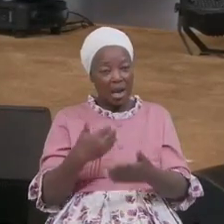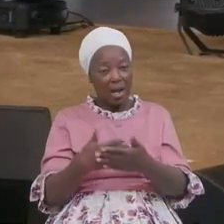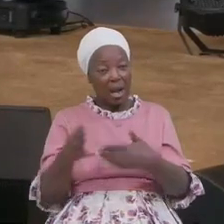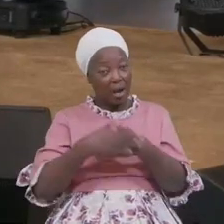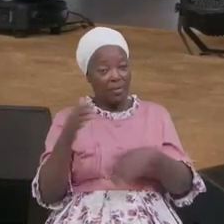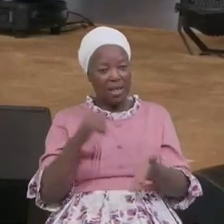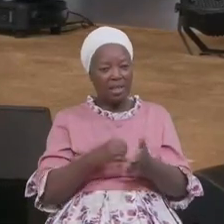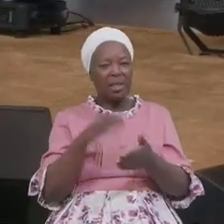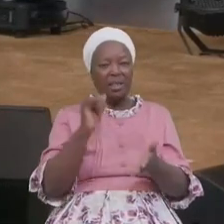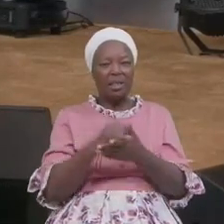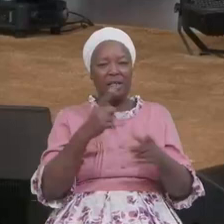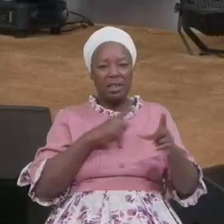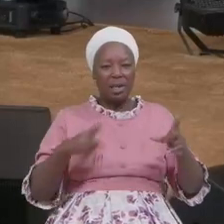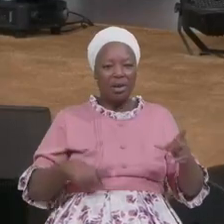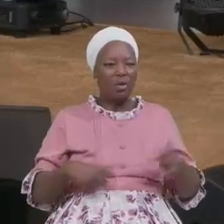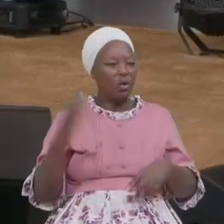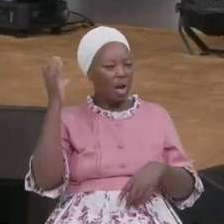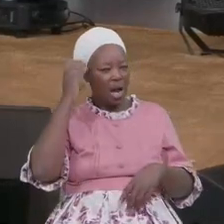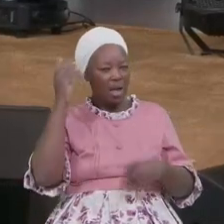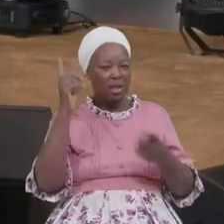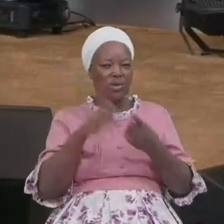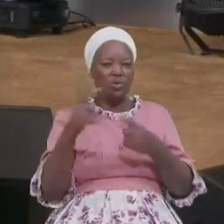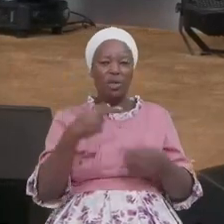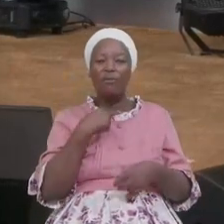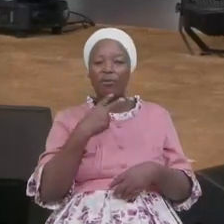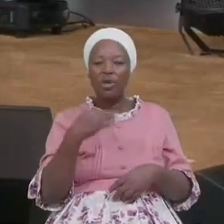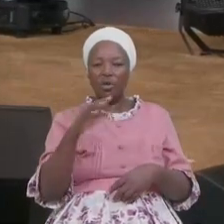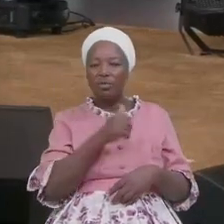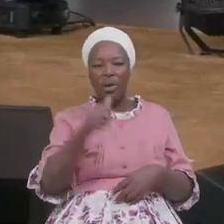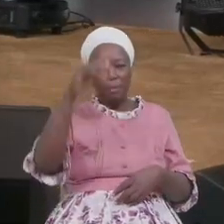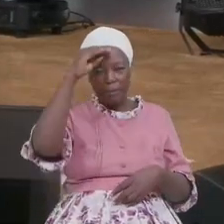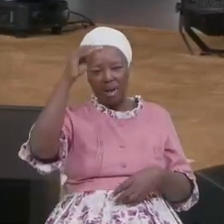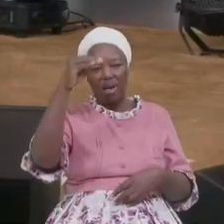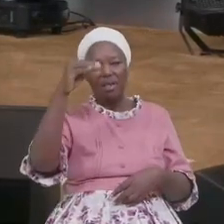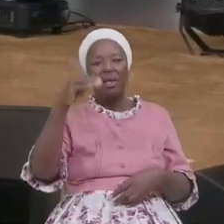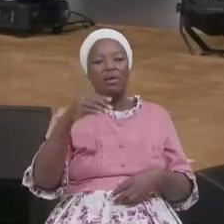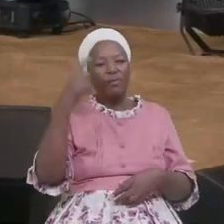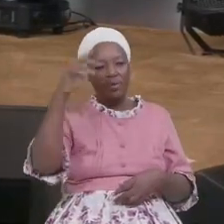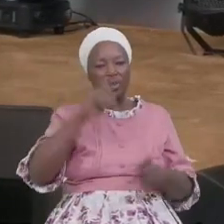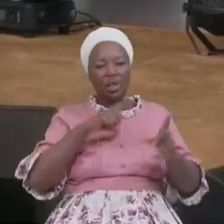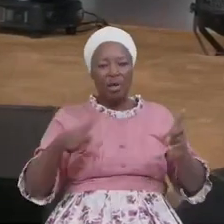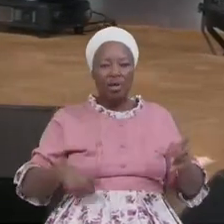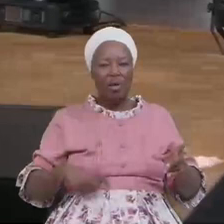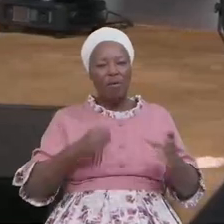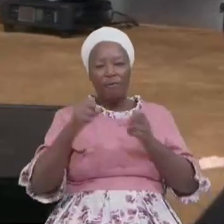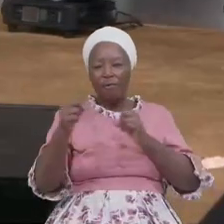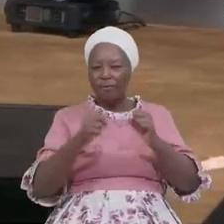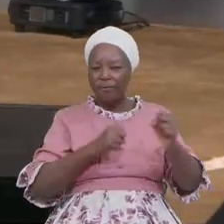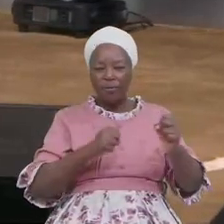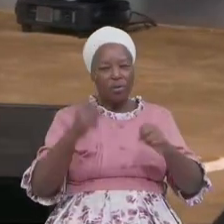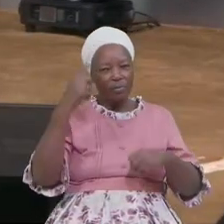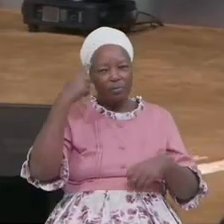écouté la voix d'un homme, car l'Éternel combattait pour